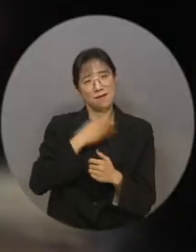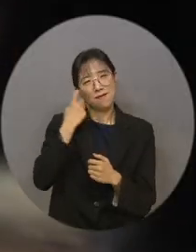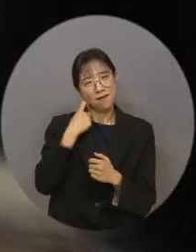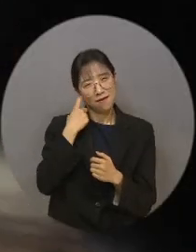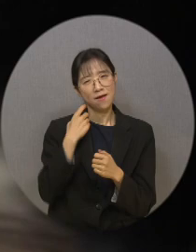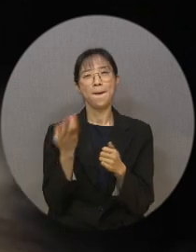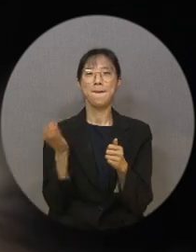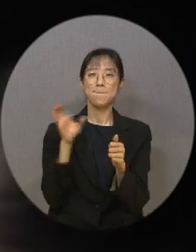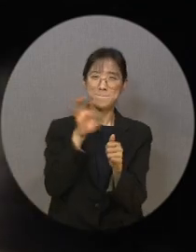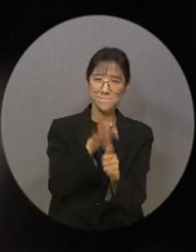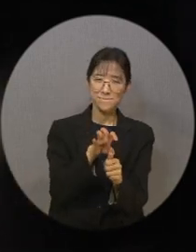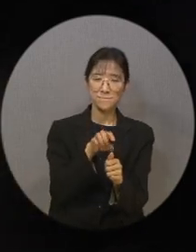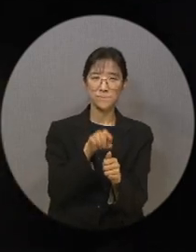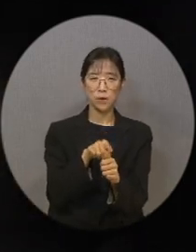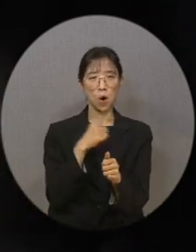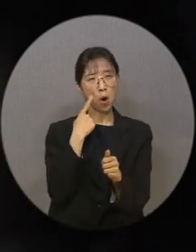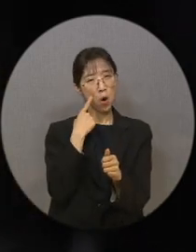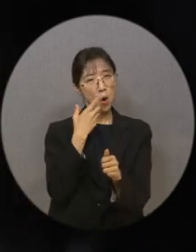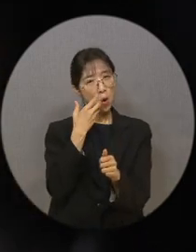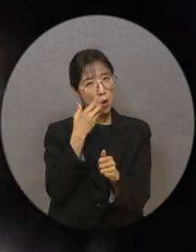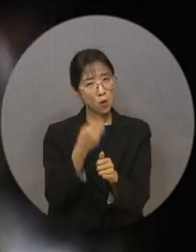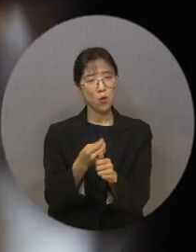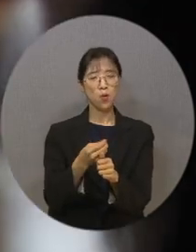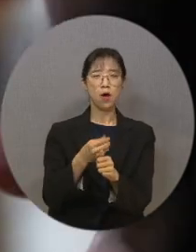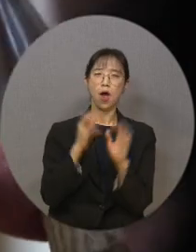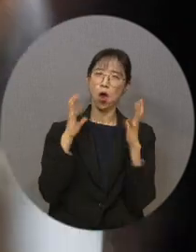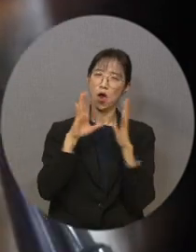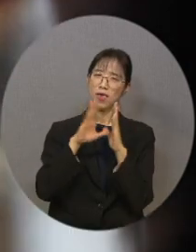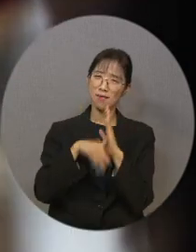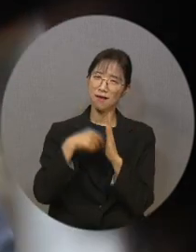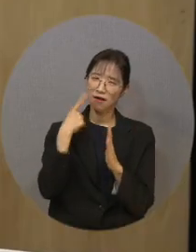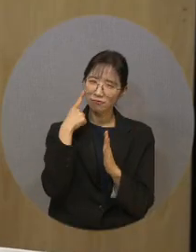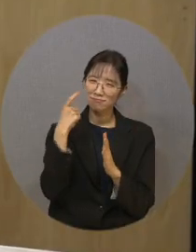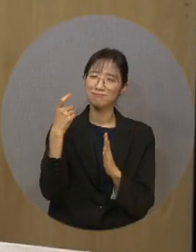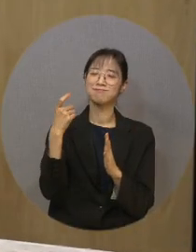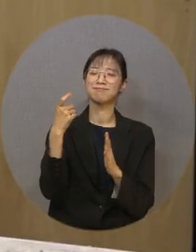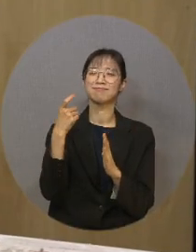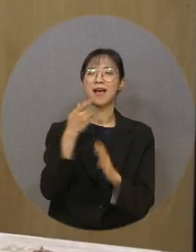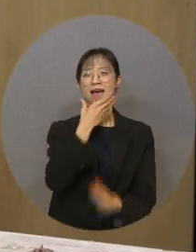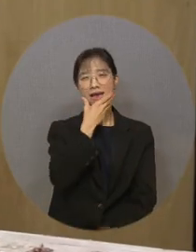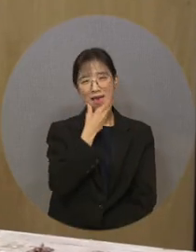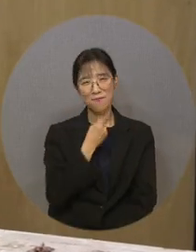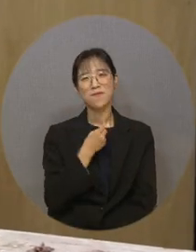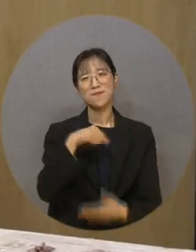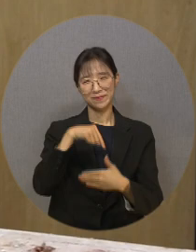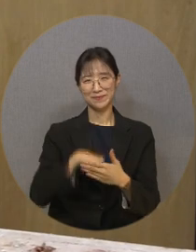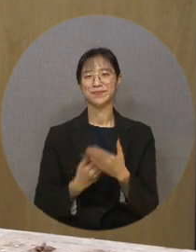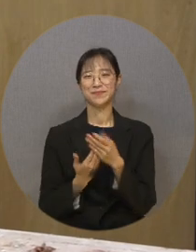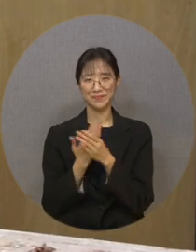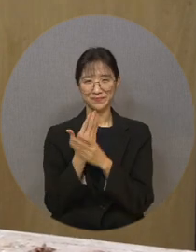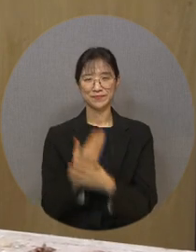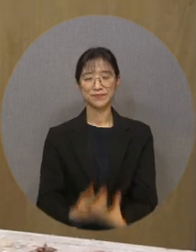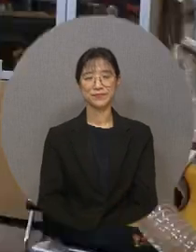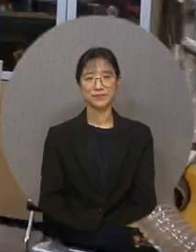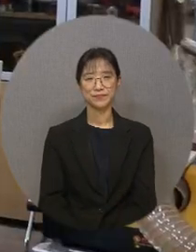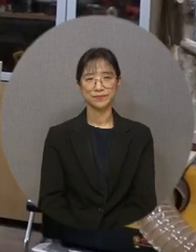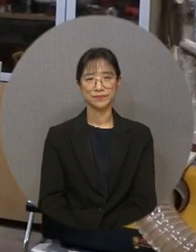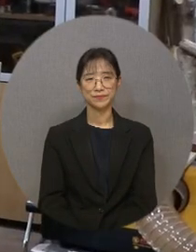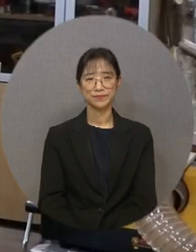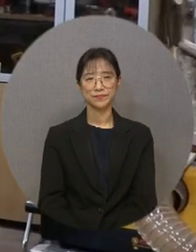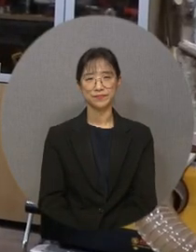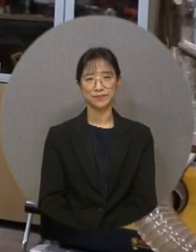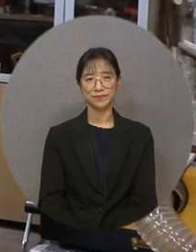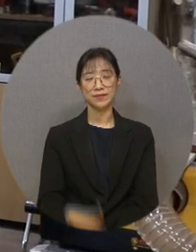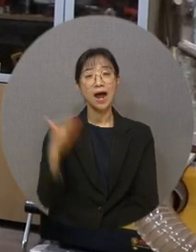더욱 눈길을 사로잡으며 어릴 적 향수와 함께 잔잔한 행복감을 안겨줍니다.